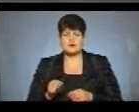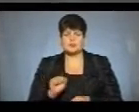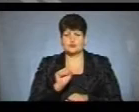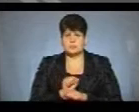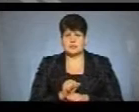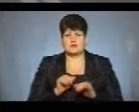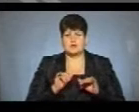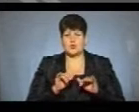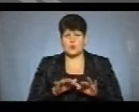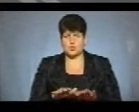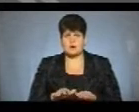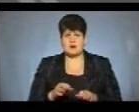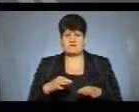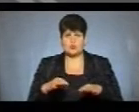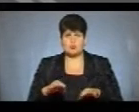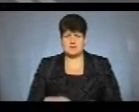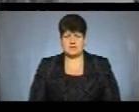автомобілів.